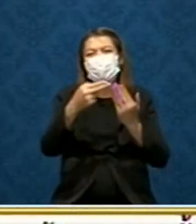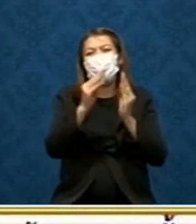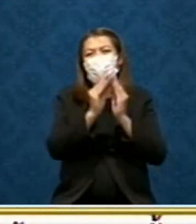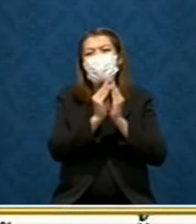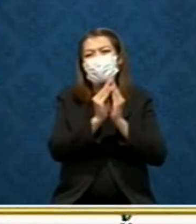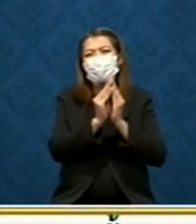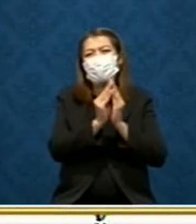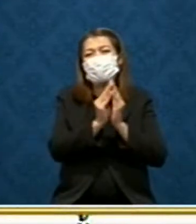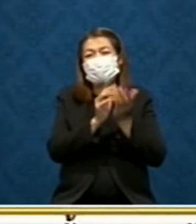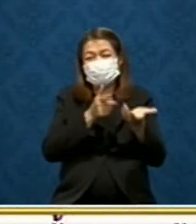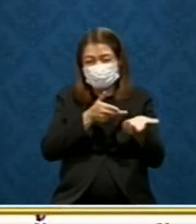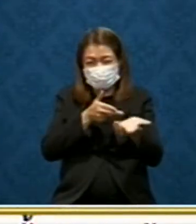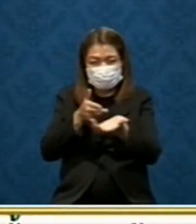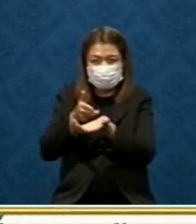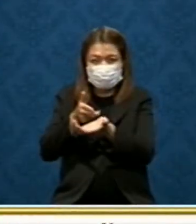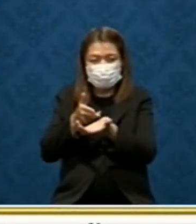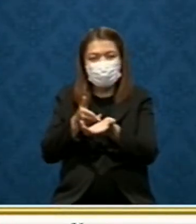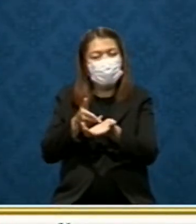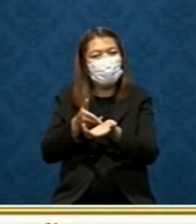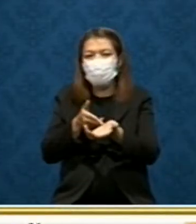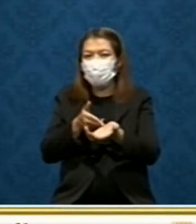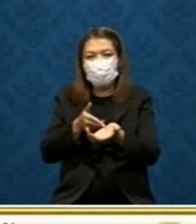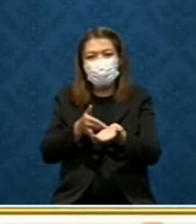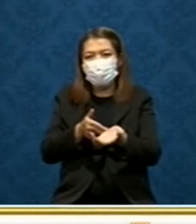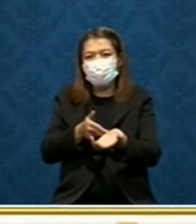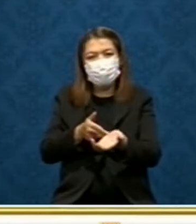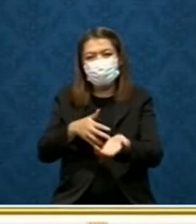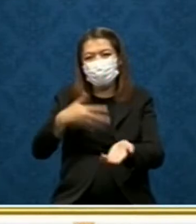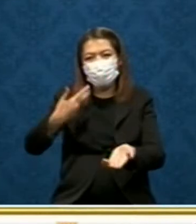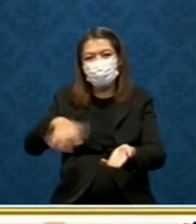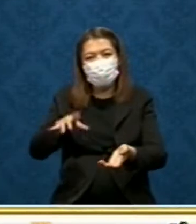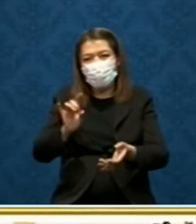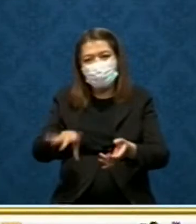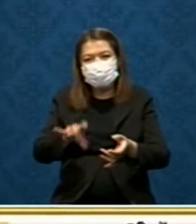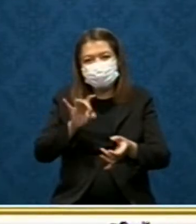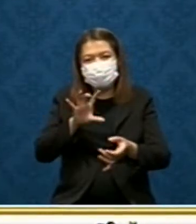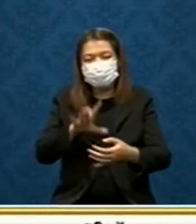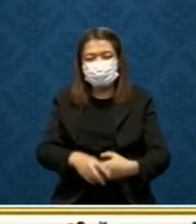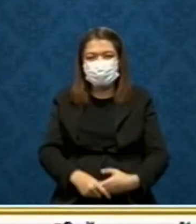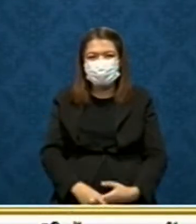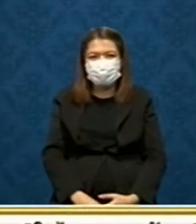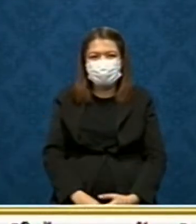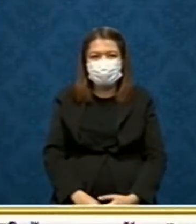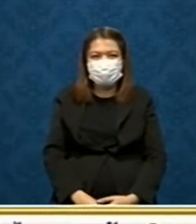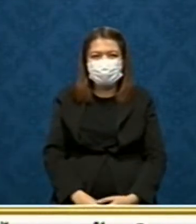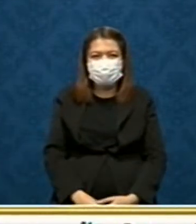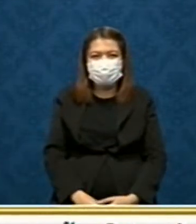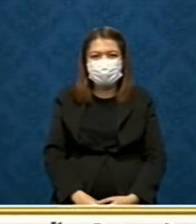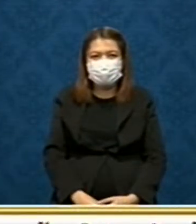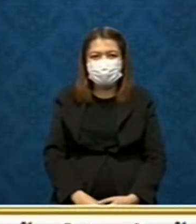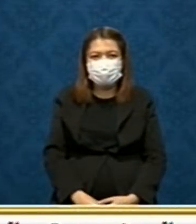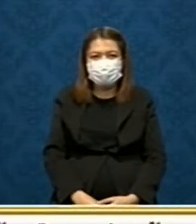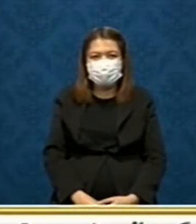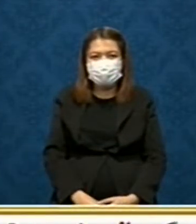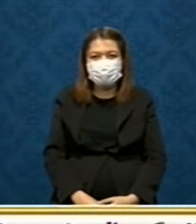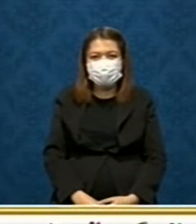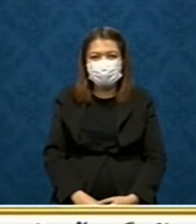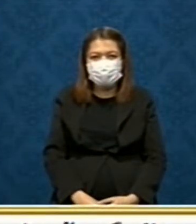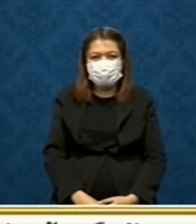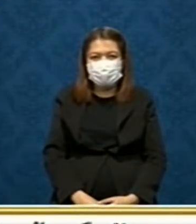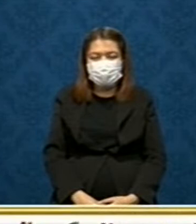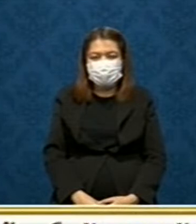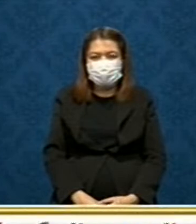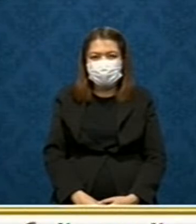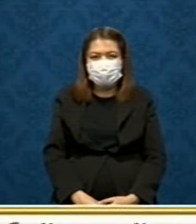บรรมพูปฏิเศษไม่ได้หอกว่ามันคือจุดเขาเรีกว่า